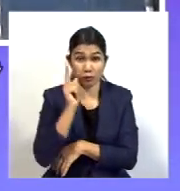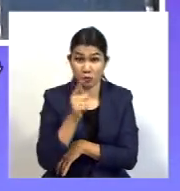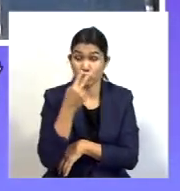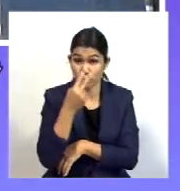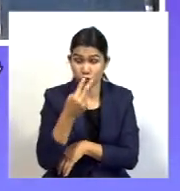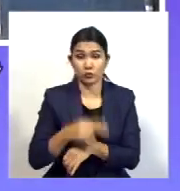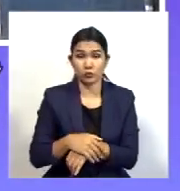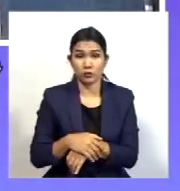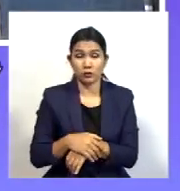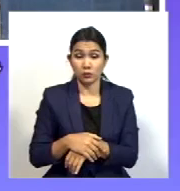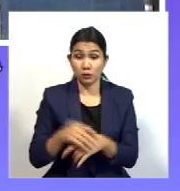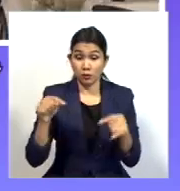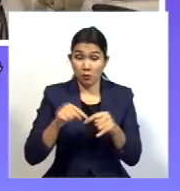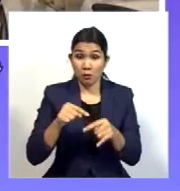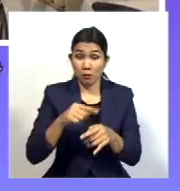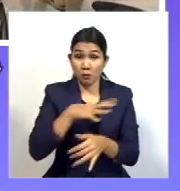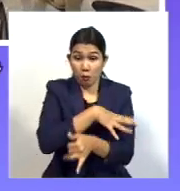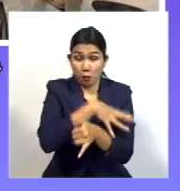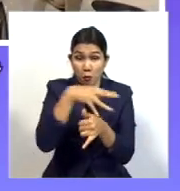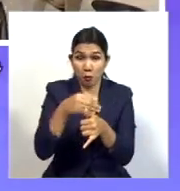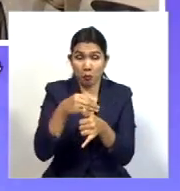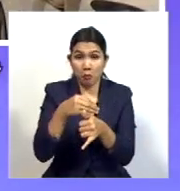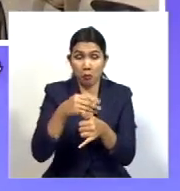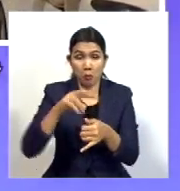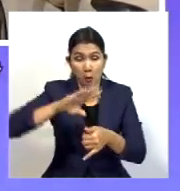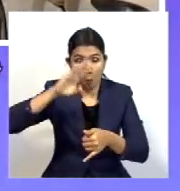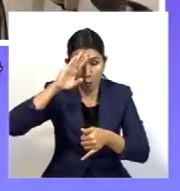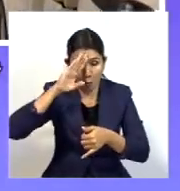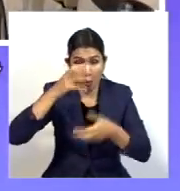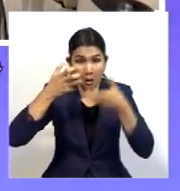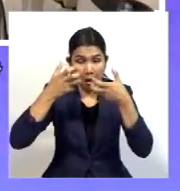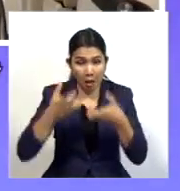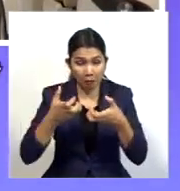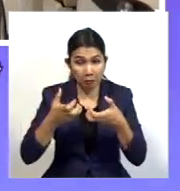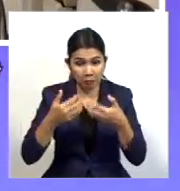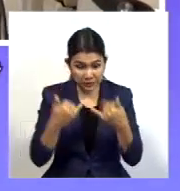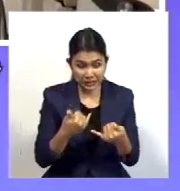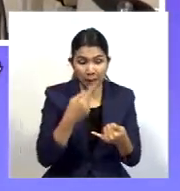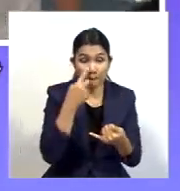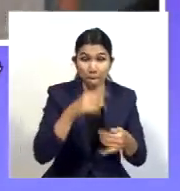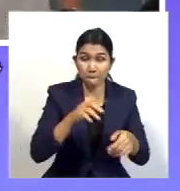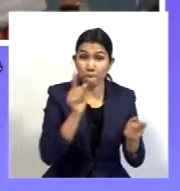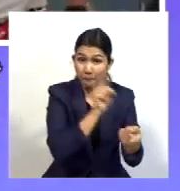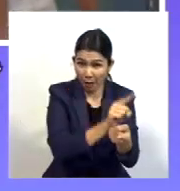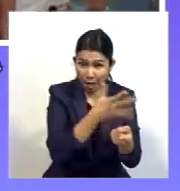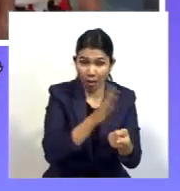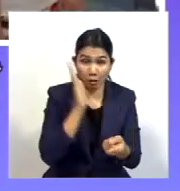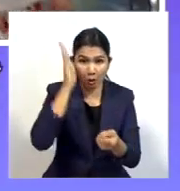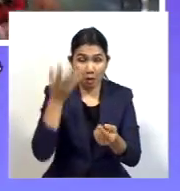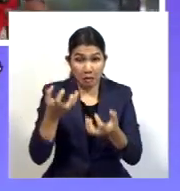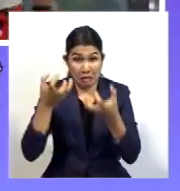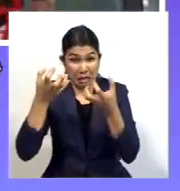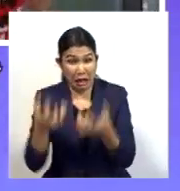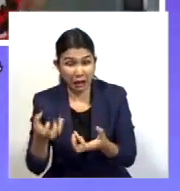าความรุนแรงที่มากขึ้นนั้นจะมากขึ้นกว่าเดิมที่เราเห็นอยู่ในขณะนี้เปล่าและประการที่สองก็คือวิ